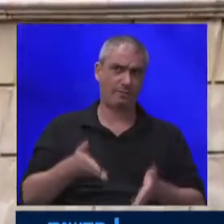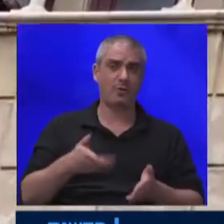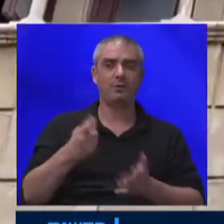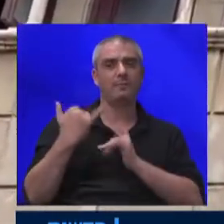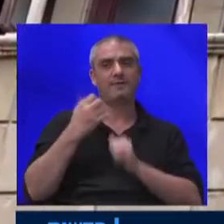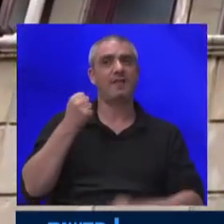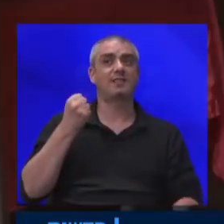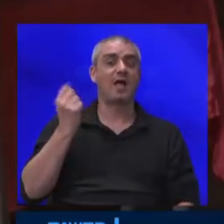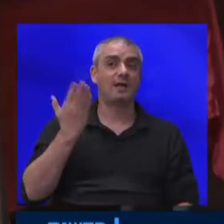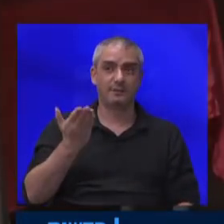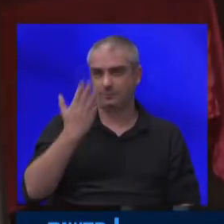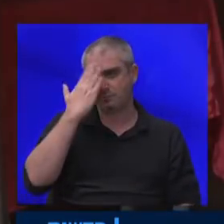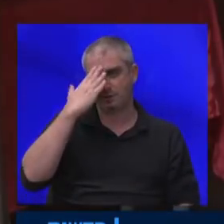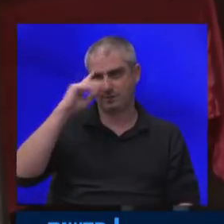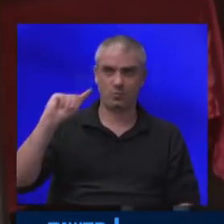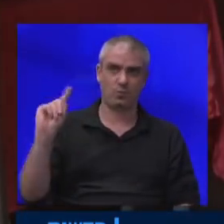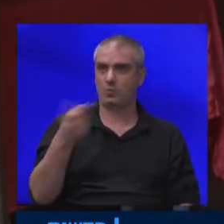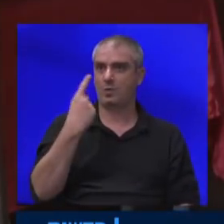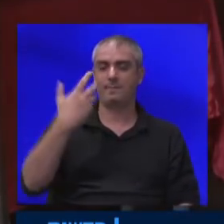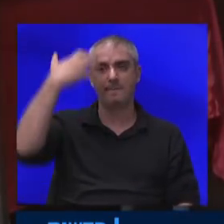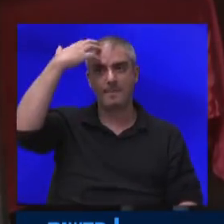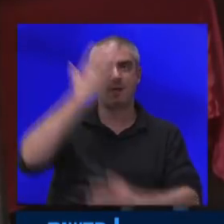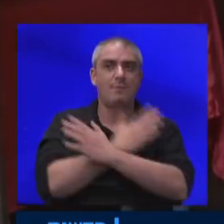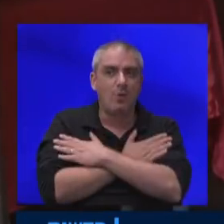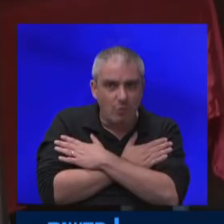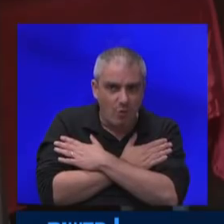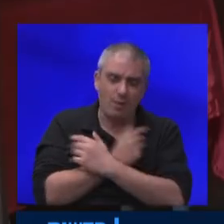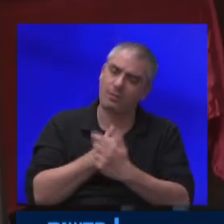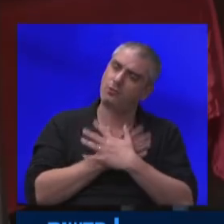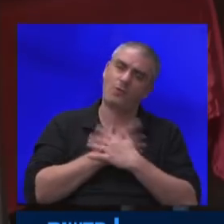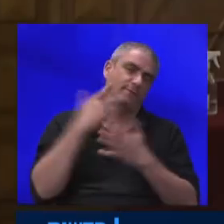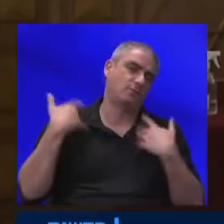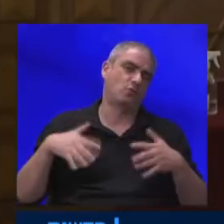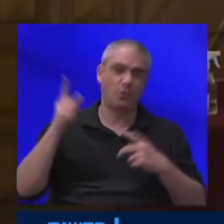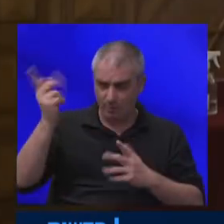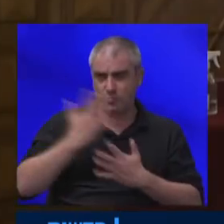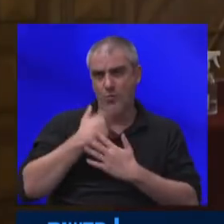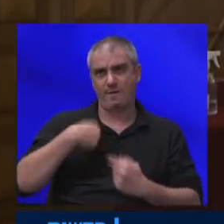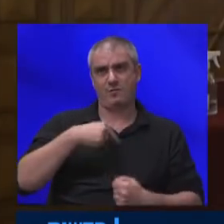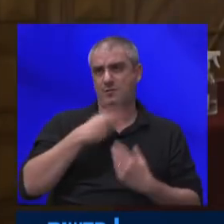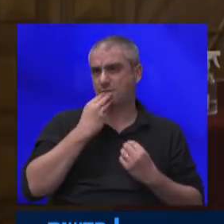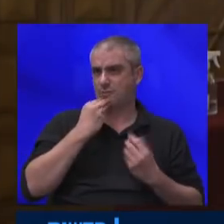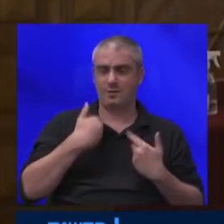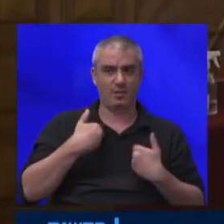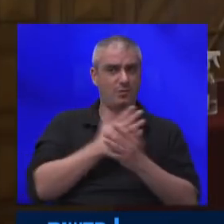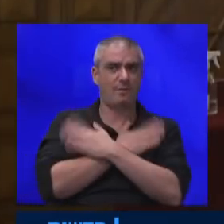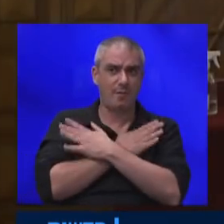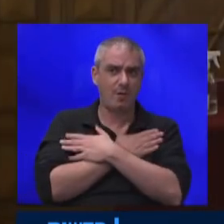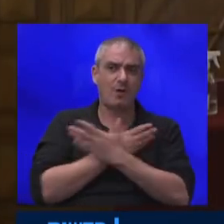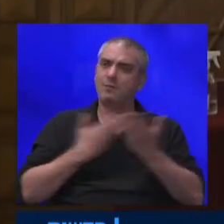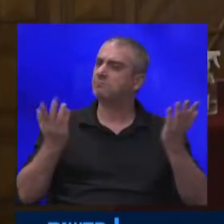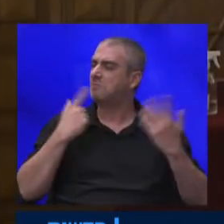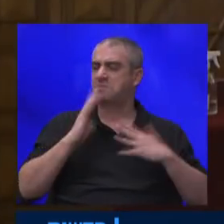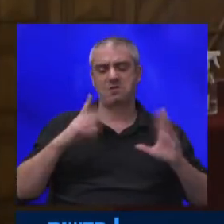את כולם. מלך מרוקו, אנחנו אוהבים אותו, גם הוא אוהב אותנו. אנחנו במרוקו, אין מה